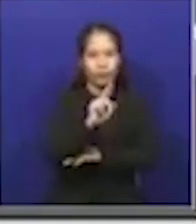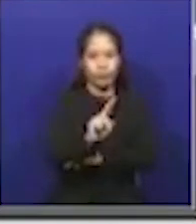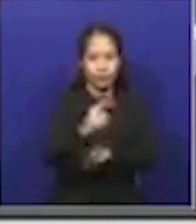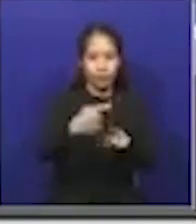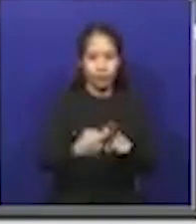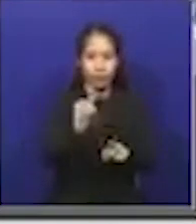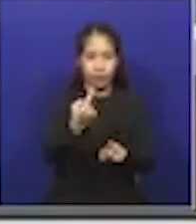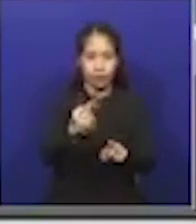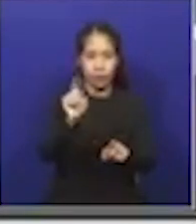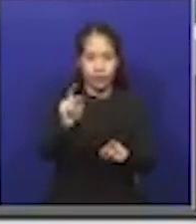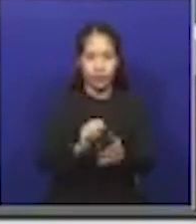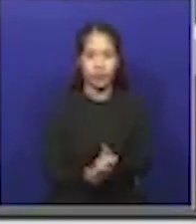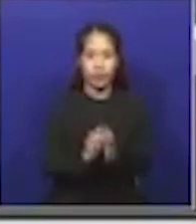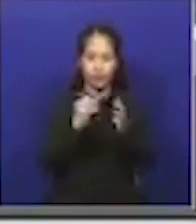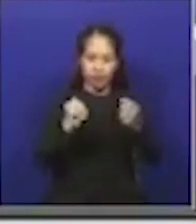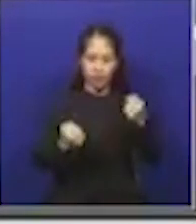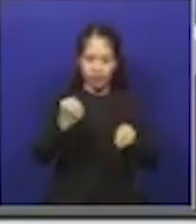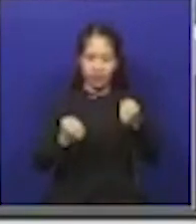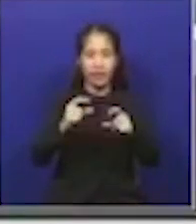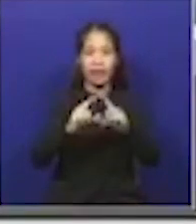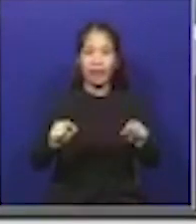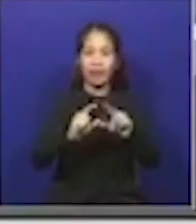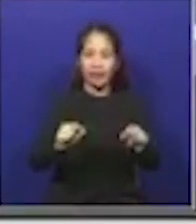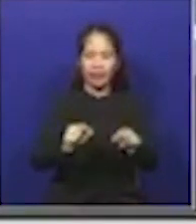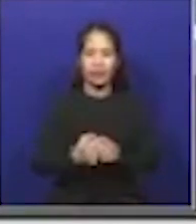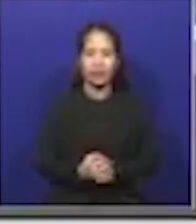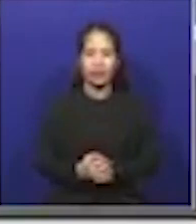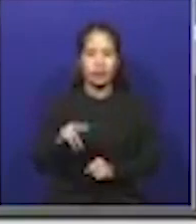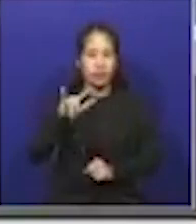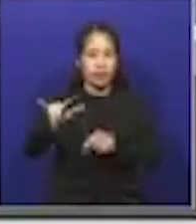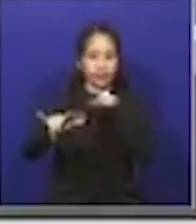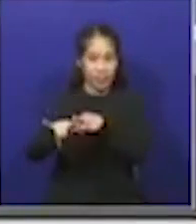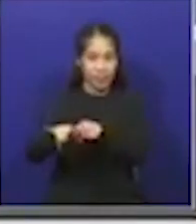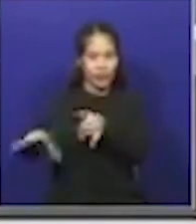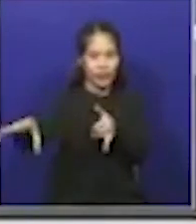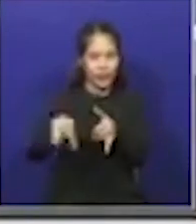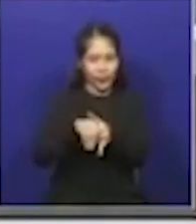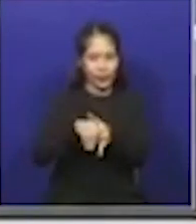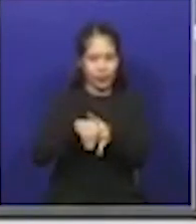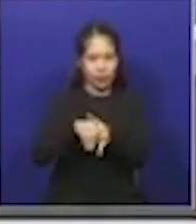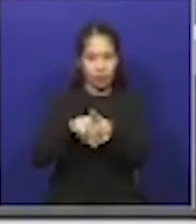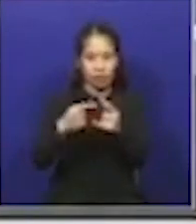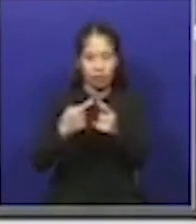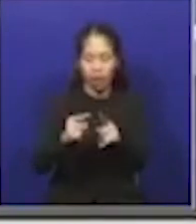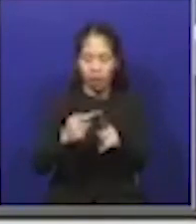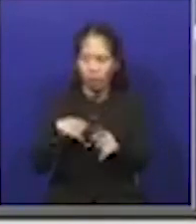ขับแท็กซี่ที่สนามบินติดโรคนี้โดยไม่เคยเดินทางเล